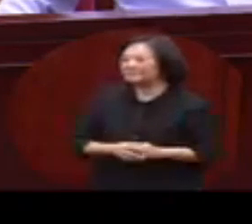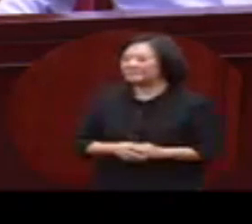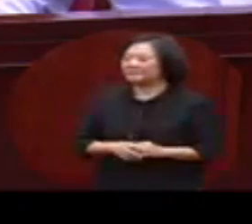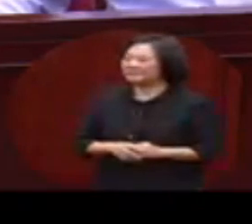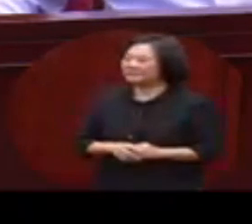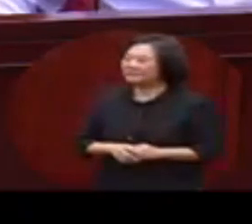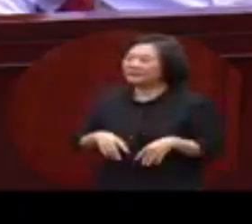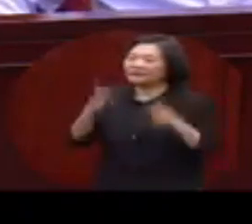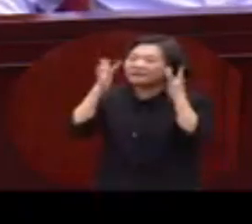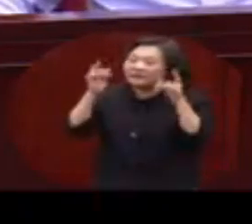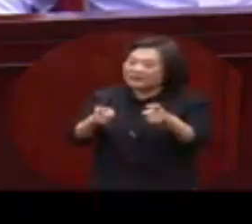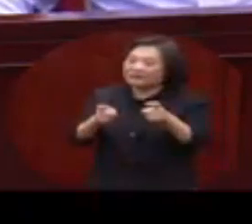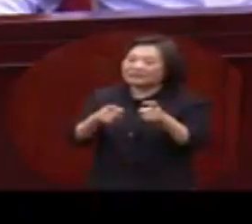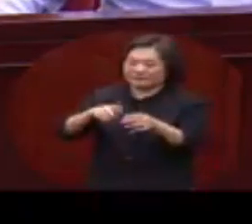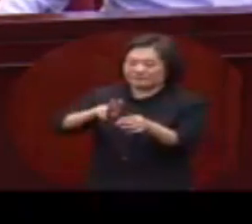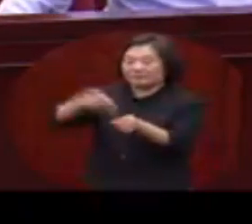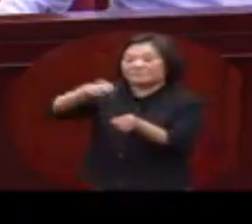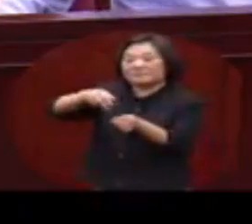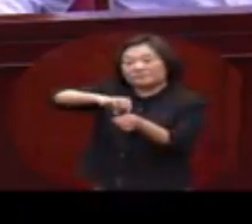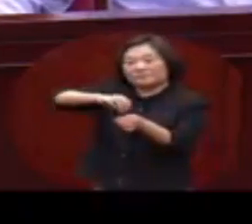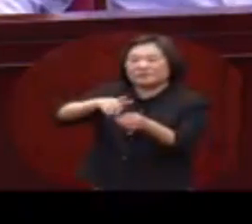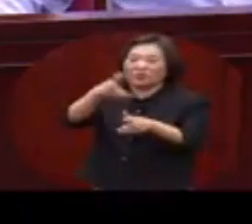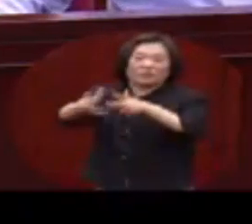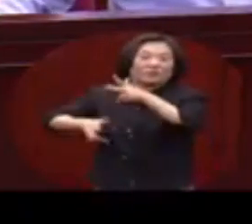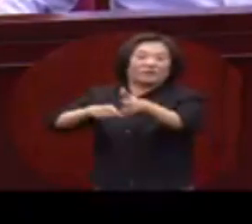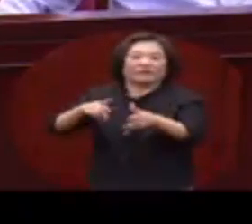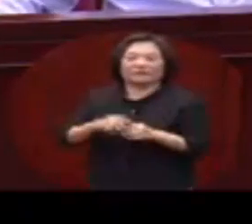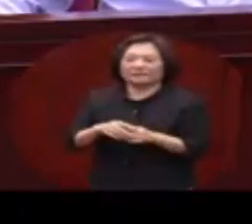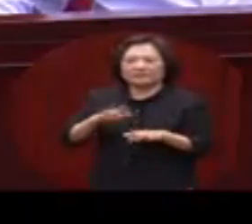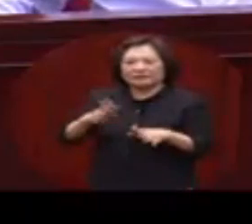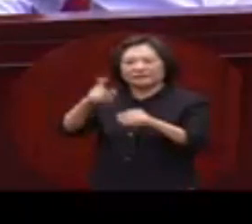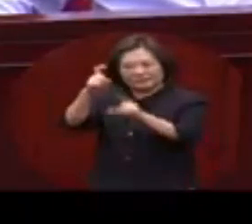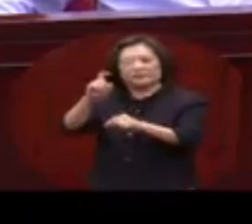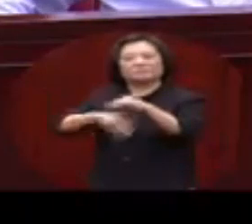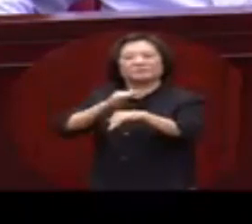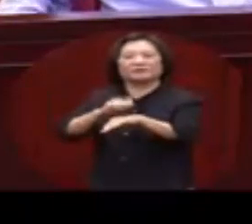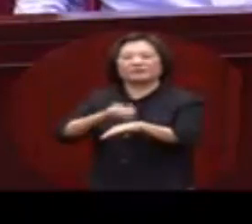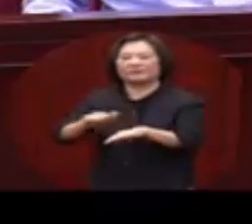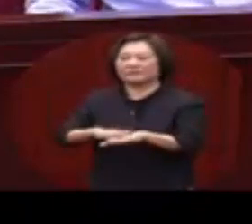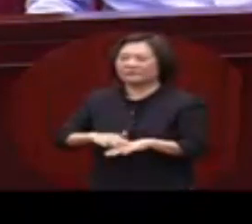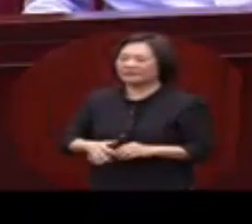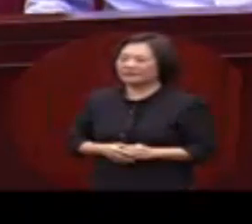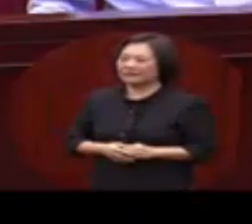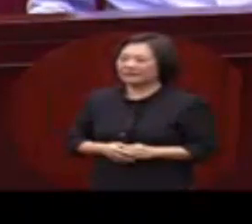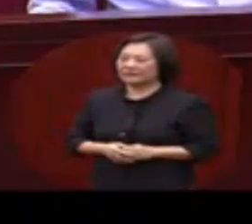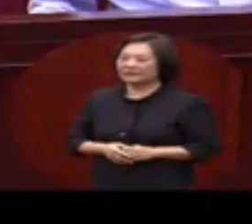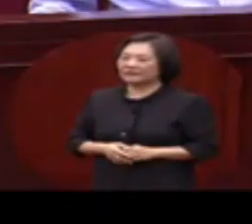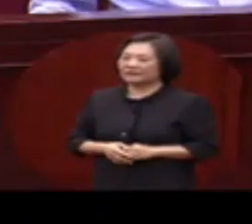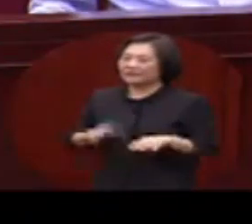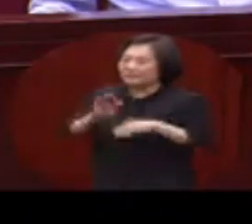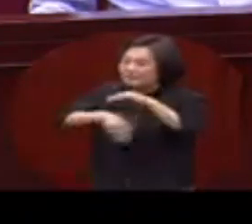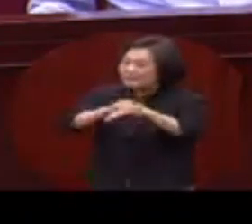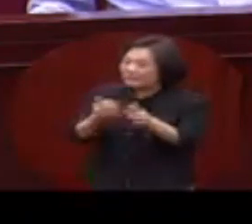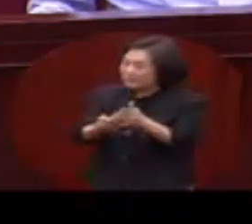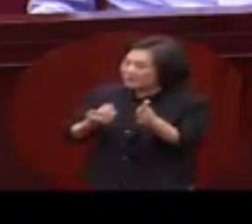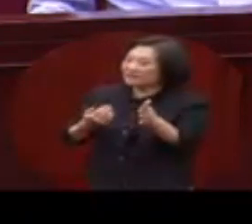好。南港瓶盖工厂哦，大概预到今年十月会完工，我已经要求产业局哦，在完工之前哦 ，OT